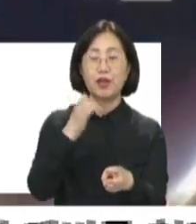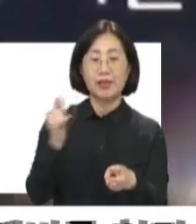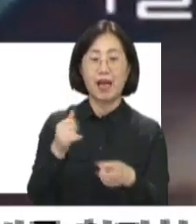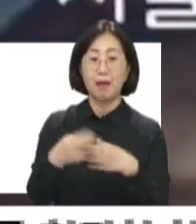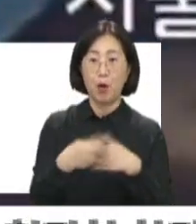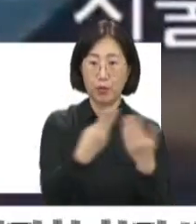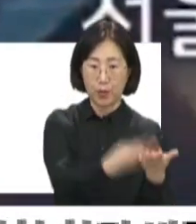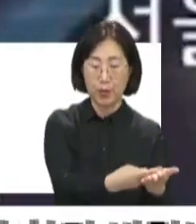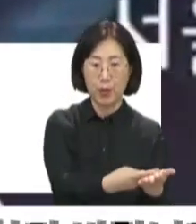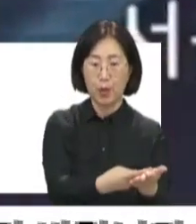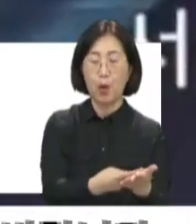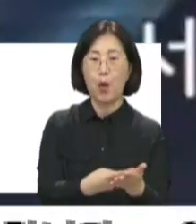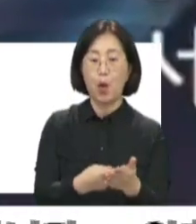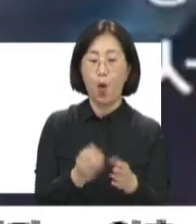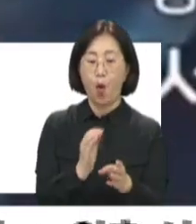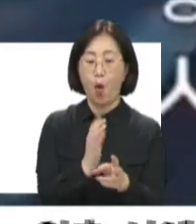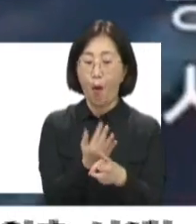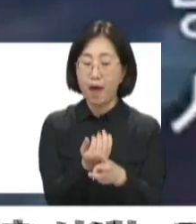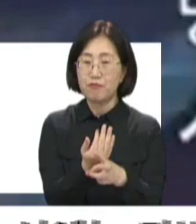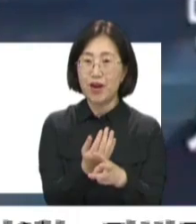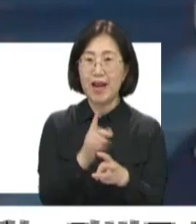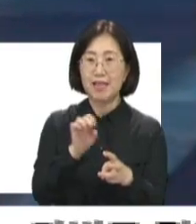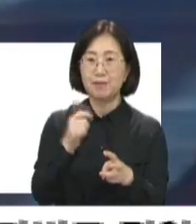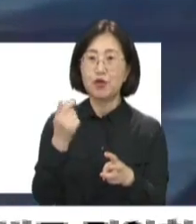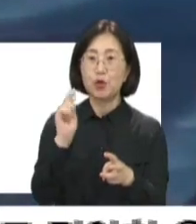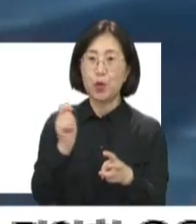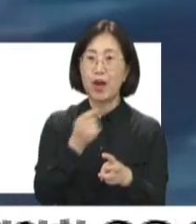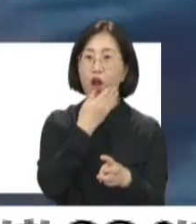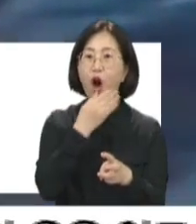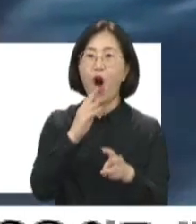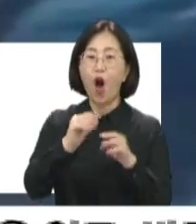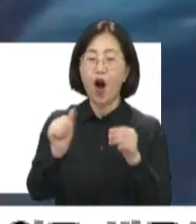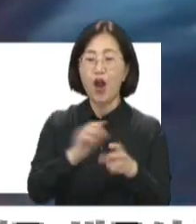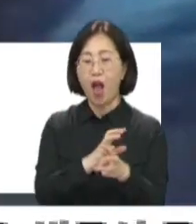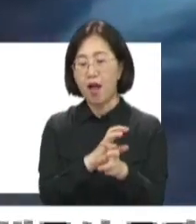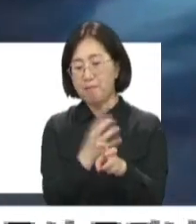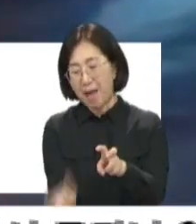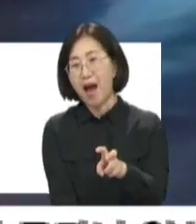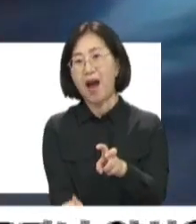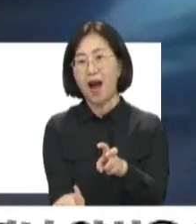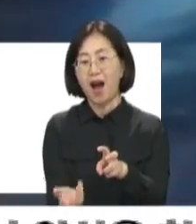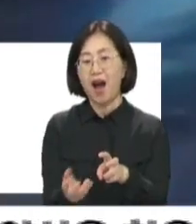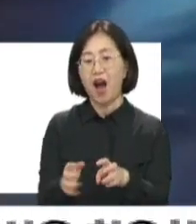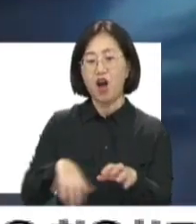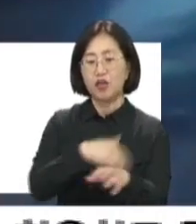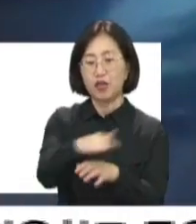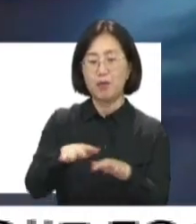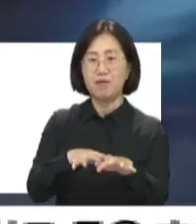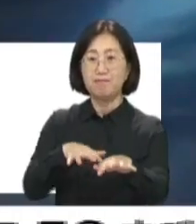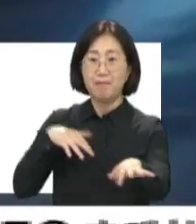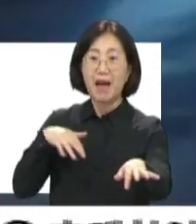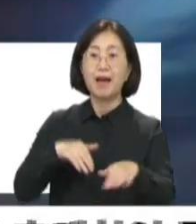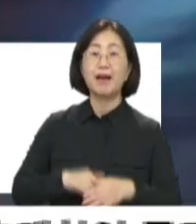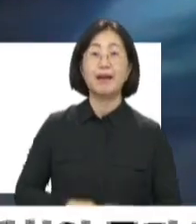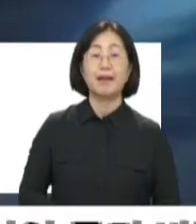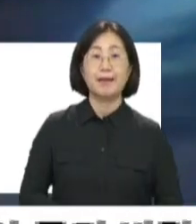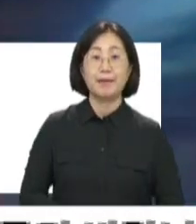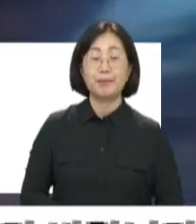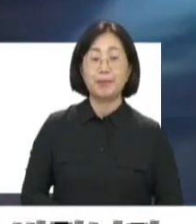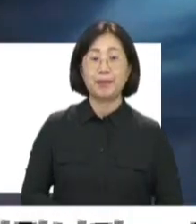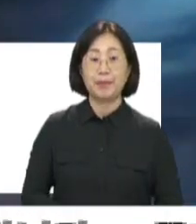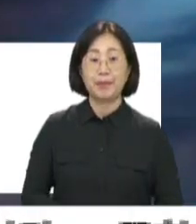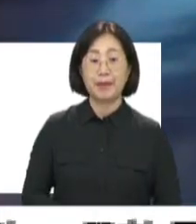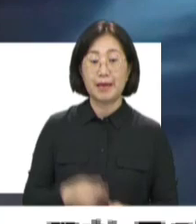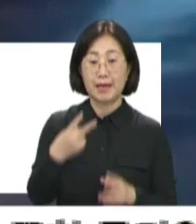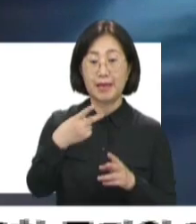이송됐고 화물칸에 들어 있던 16톤 가량 퇴비가 도로로 쏟아지면서 차량 정체가 빚어졌습니다 경찰은